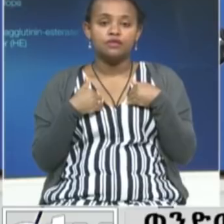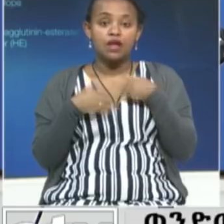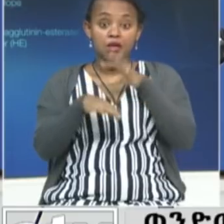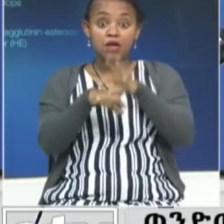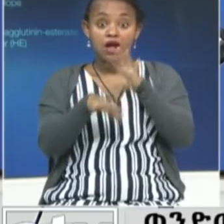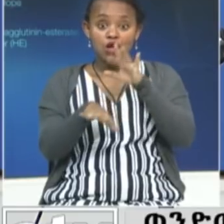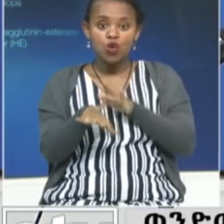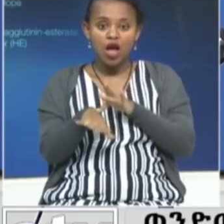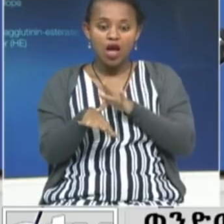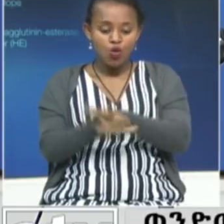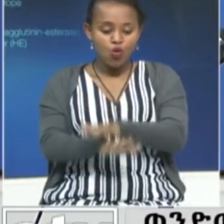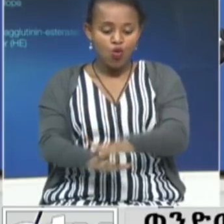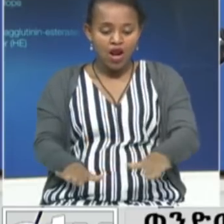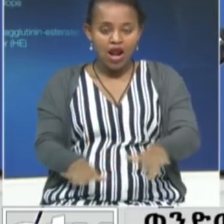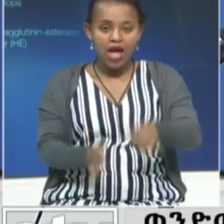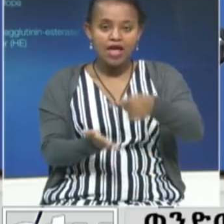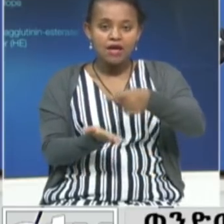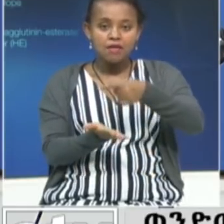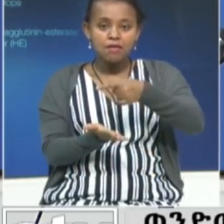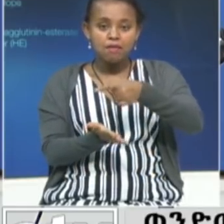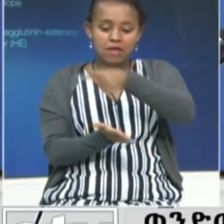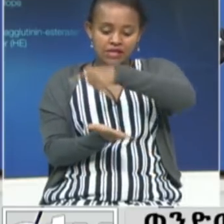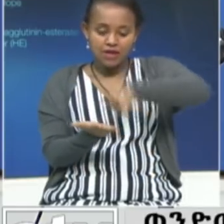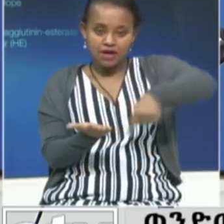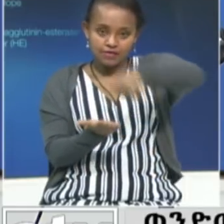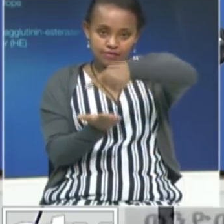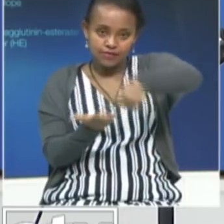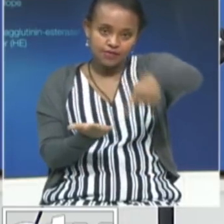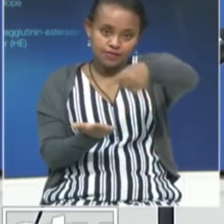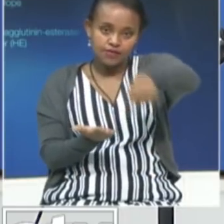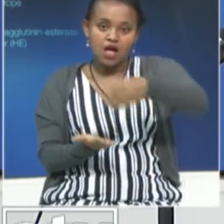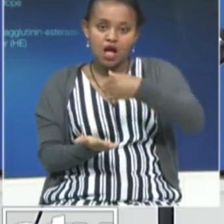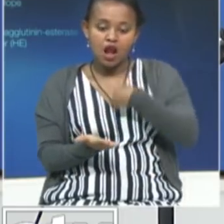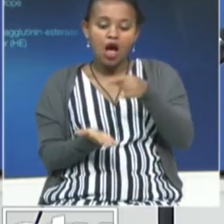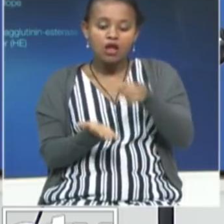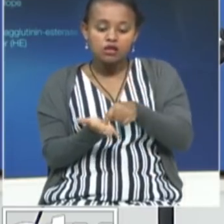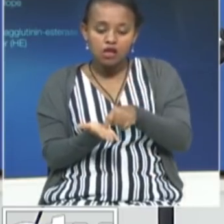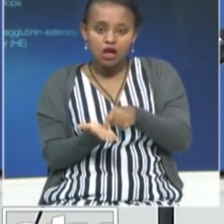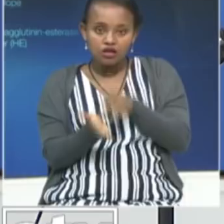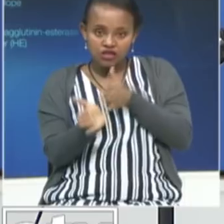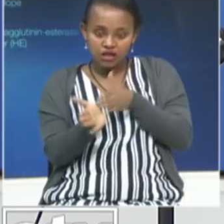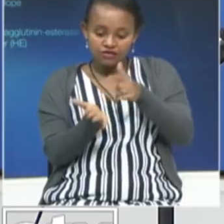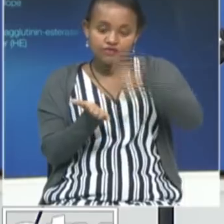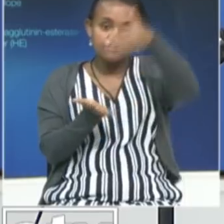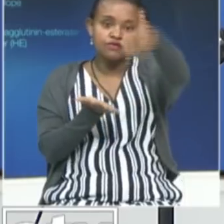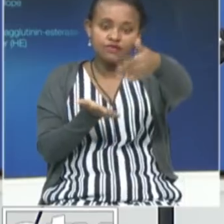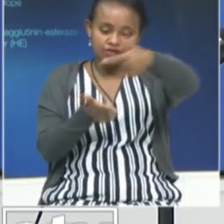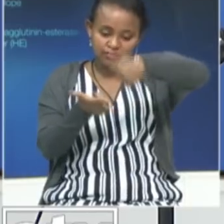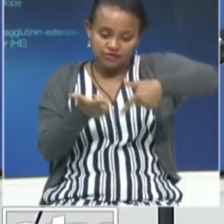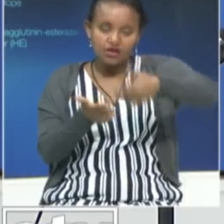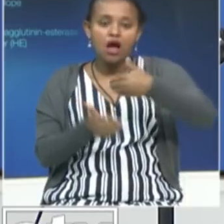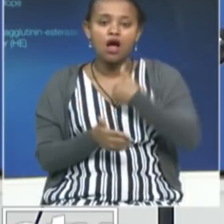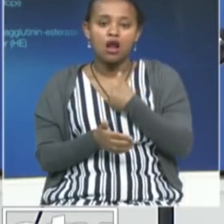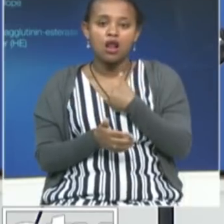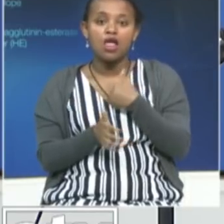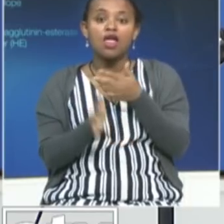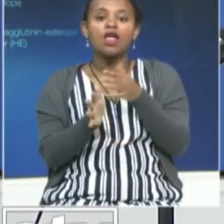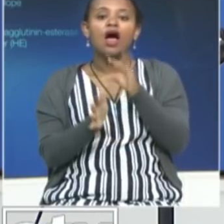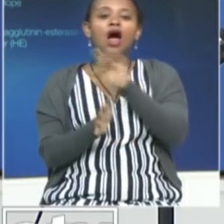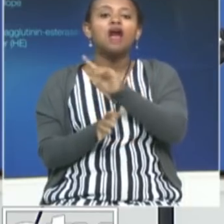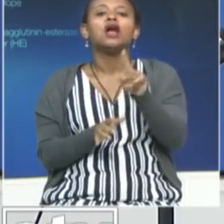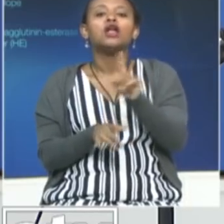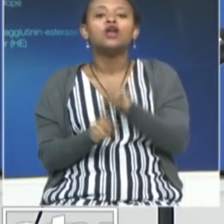መሬቱ ላይ ወለል ላይ መስመር ማድረግ በቃ አንተ እዚህ ጋ ነው፣ ሌላኛው ቀጣዩ እዛ ጋ ነው የሚሰለፈው አይነት ነገር ያደርገዋል። ተራ ቁጥርም